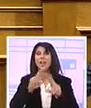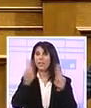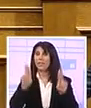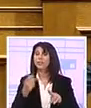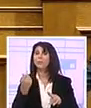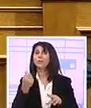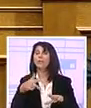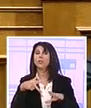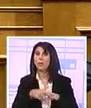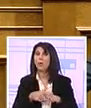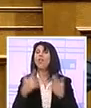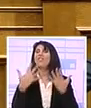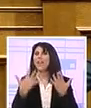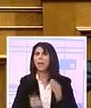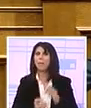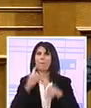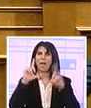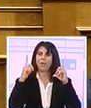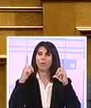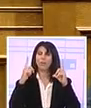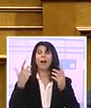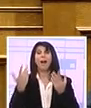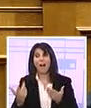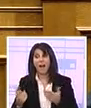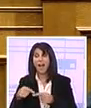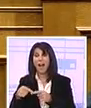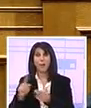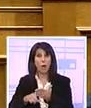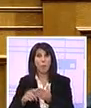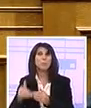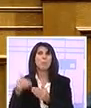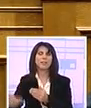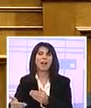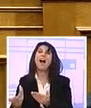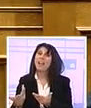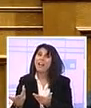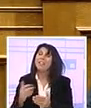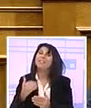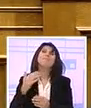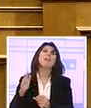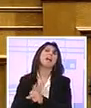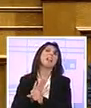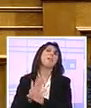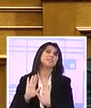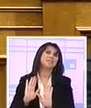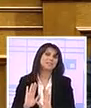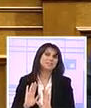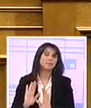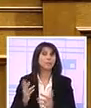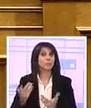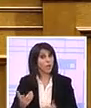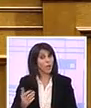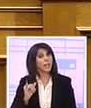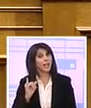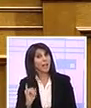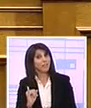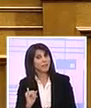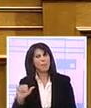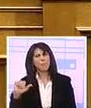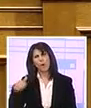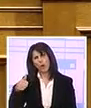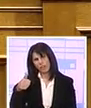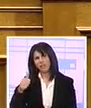στις 10 του Μάη. Άρα δεν καλύπτεστε νομικά. Και καθυστερείτε 1,5 χρόνο την πρώτη